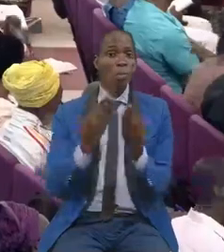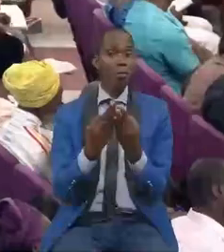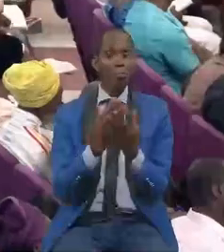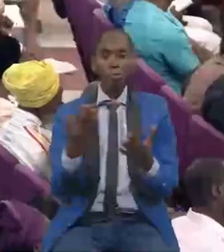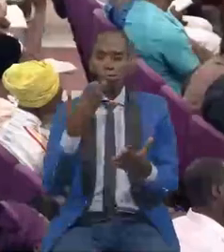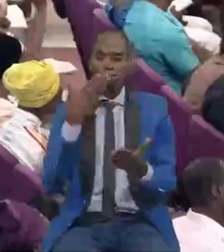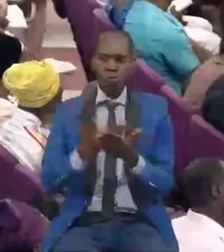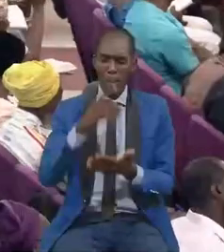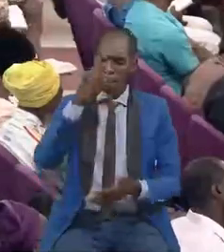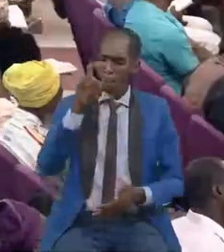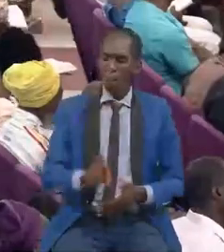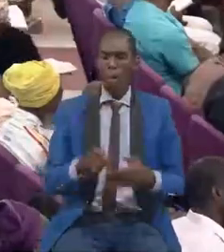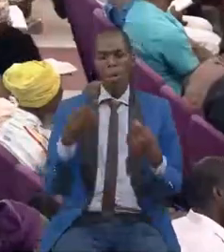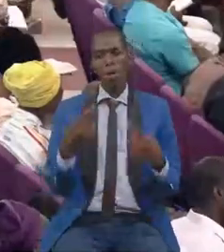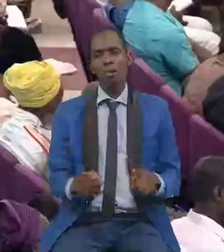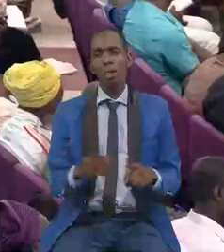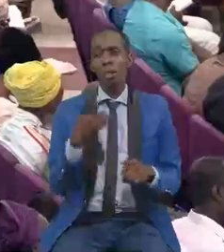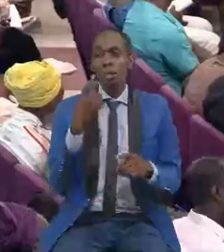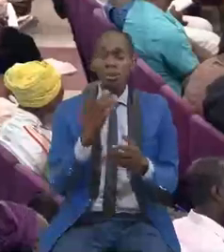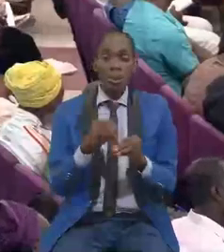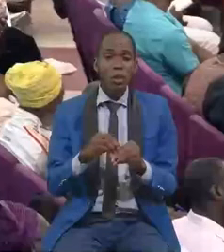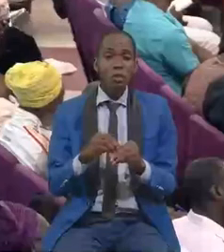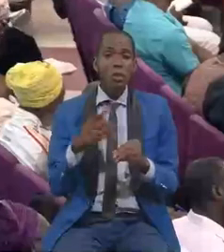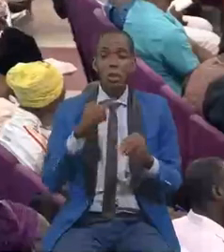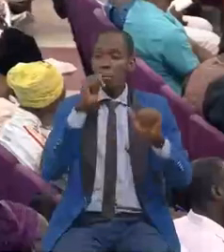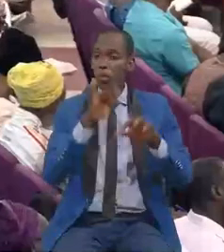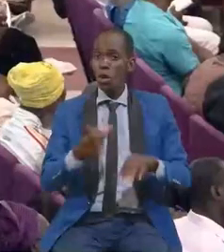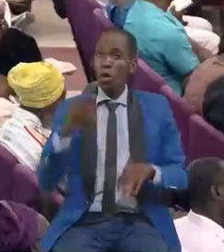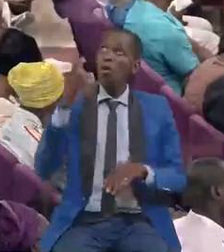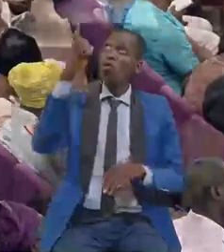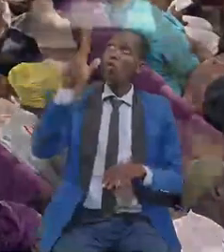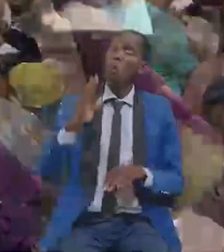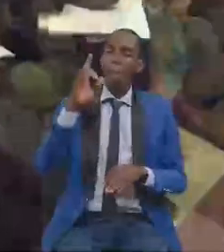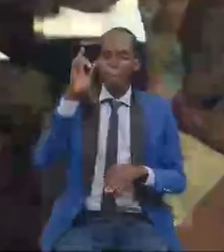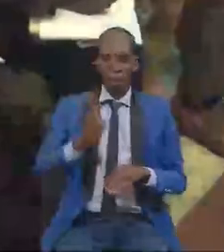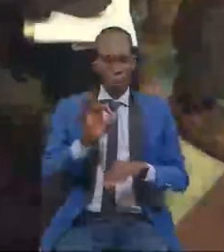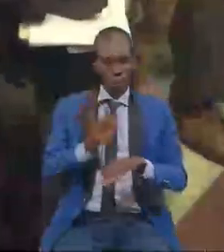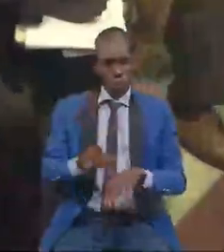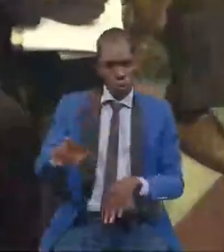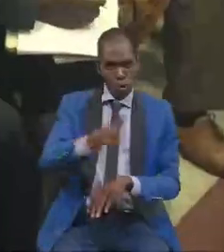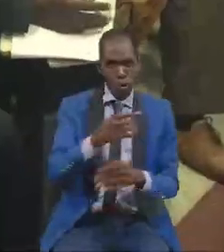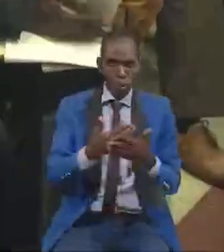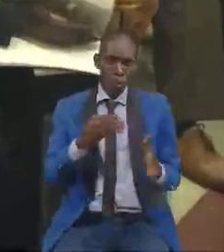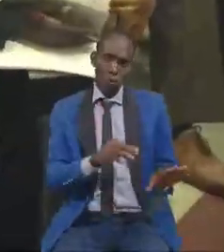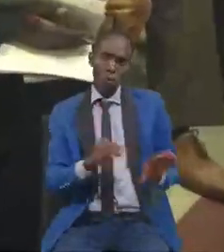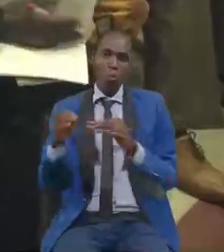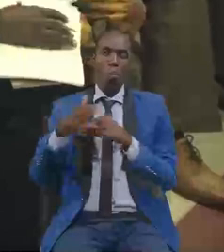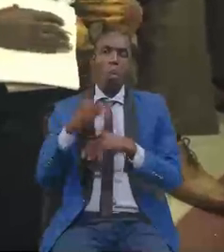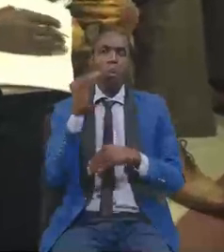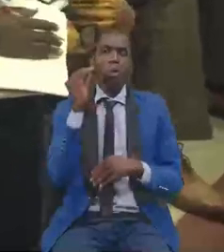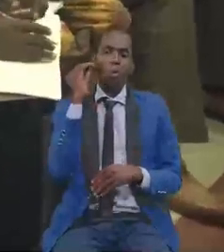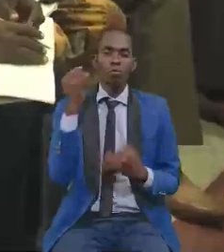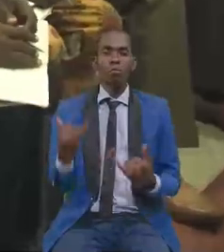votre famille ce jour. Les bénédictions de Dieu vont vous atteindre ce jour avant de rentrer chez vous. Vous venez avec